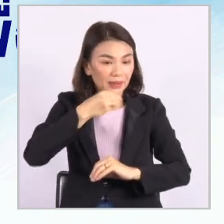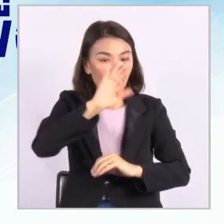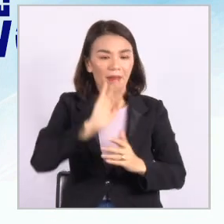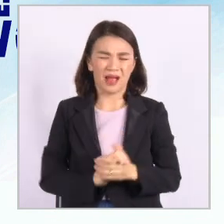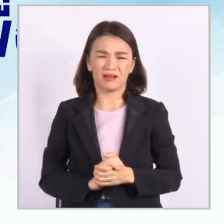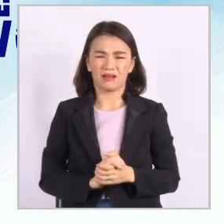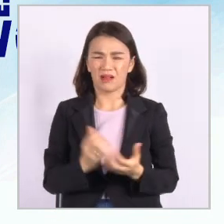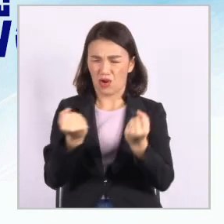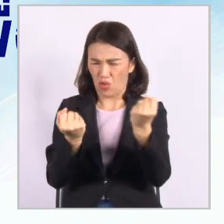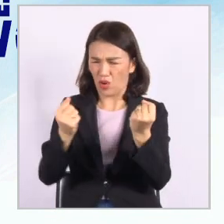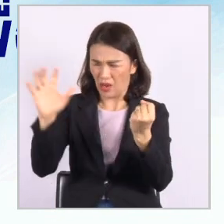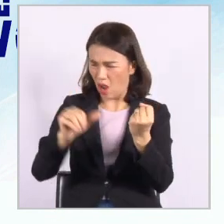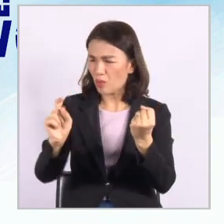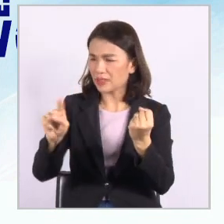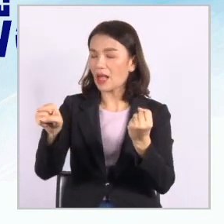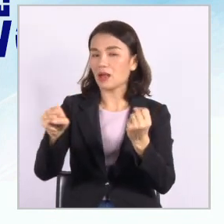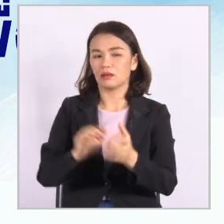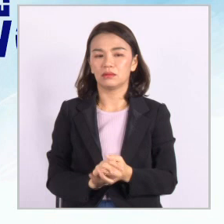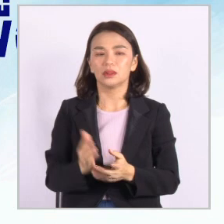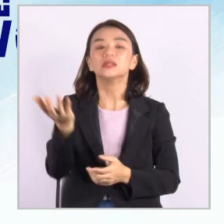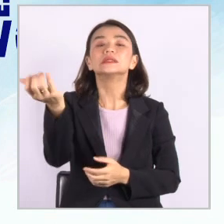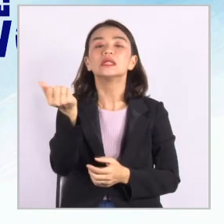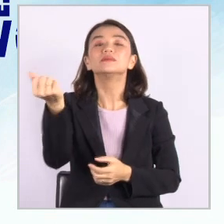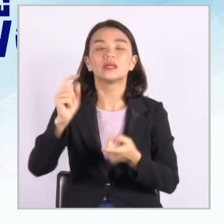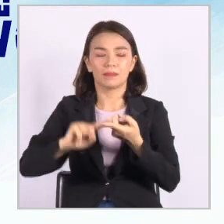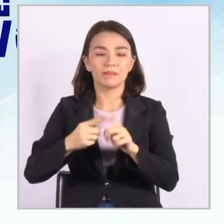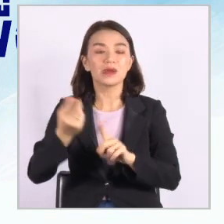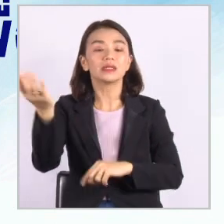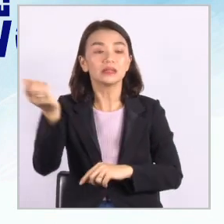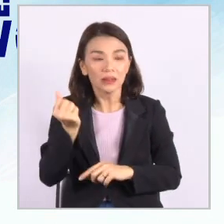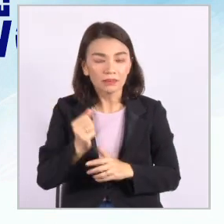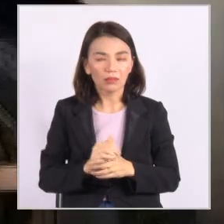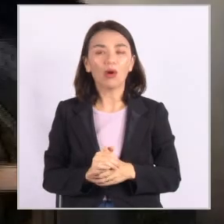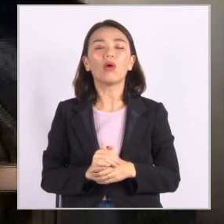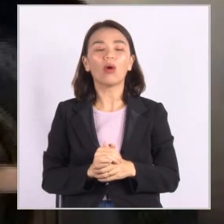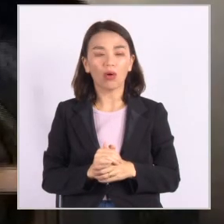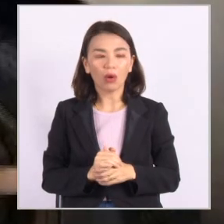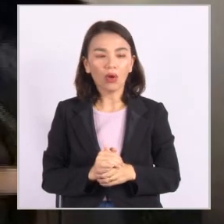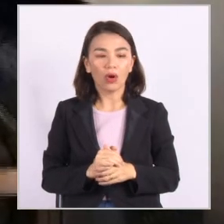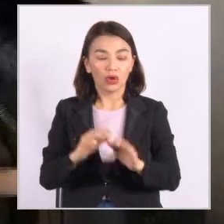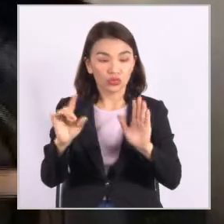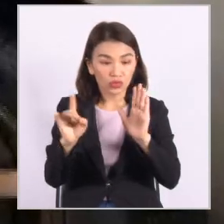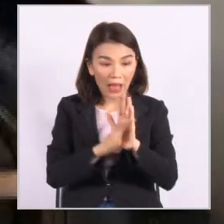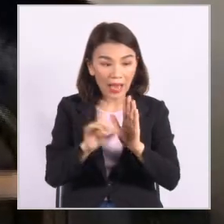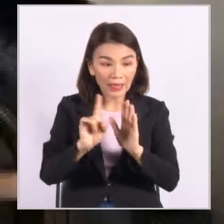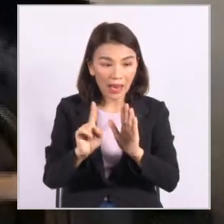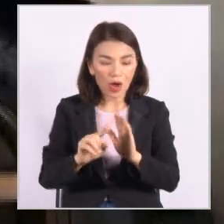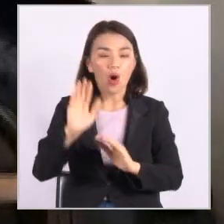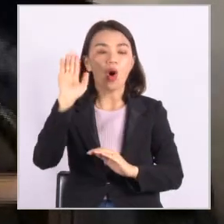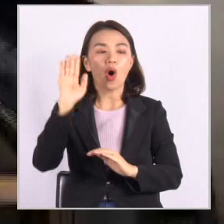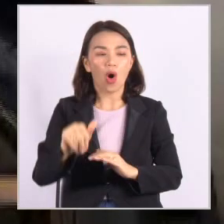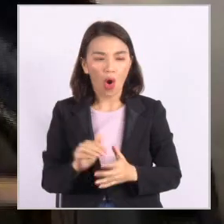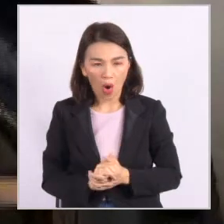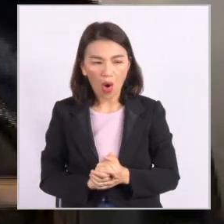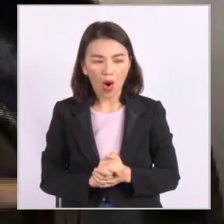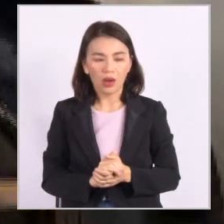ไปเอารถกระบะที่ไหนมาบอกว่ายืมรถเพื่อนมาค่ะเนียนไปอีกนะคะและท้ายที่สุดแล้วเพิ่งรู้ว่าธีรพลพึ่งหนีการ